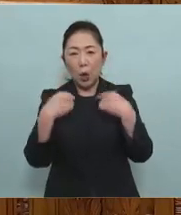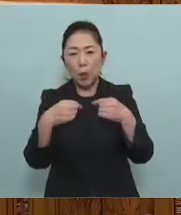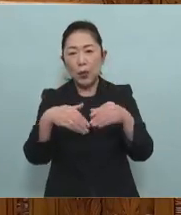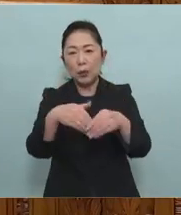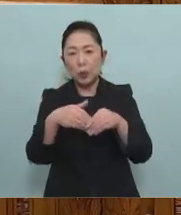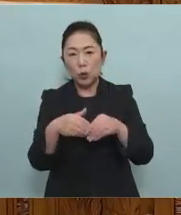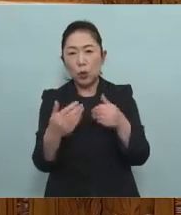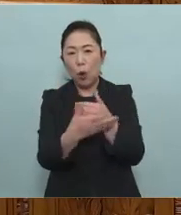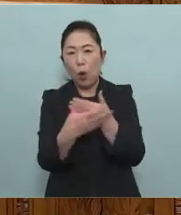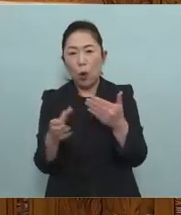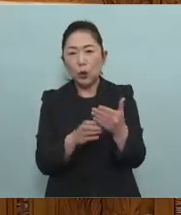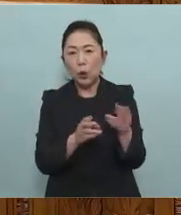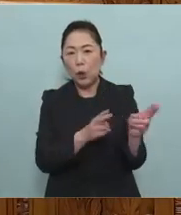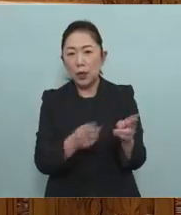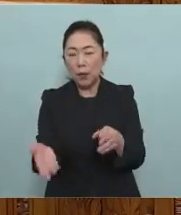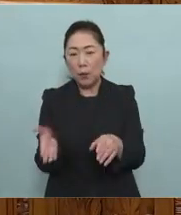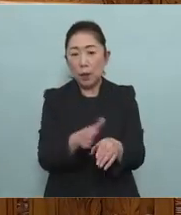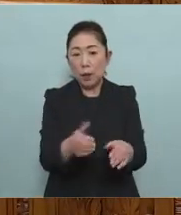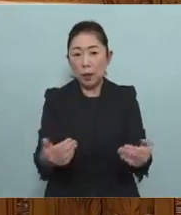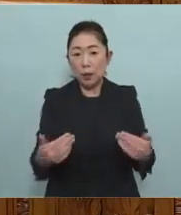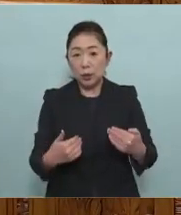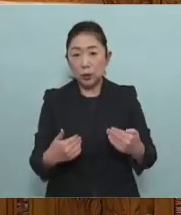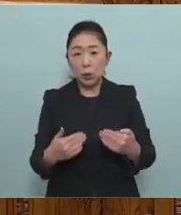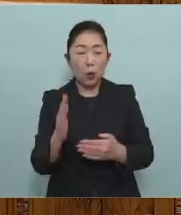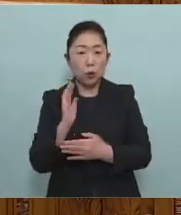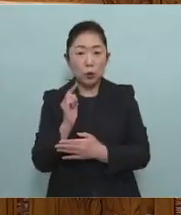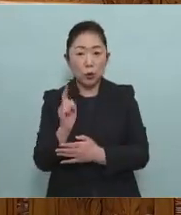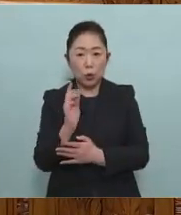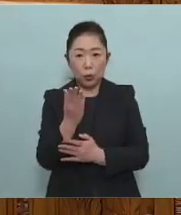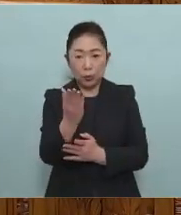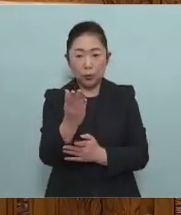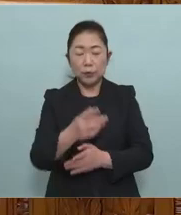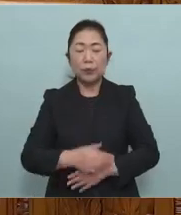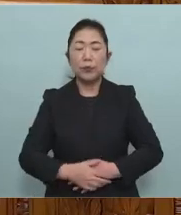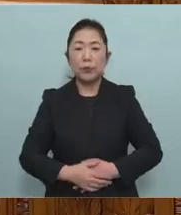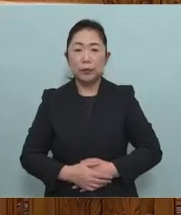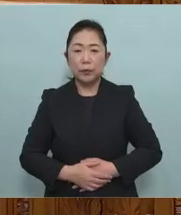度を導入すべきであると考えますが、総理のご見解を問います。